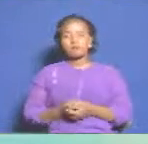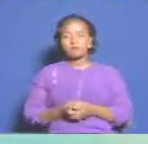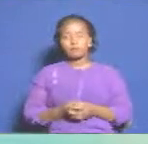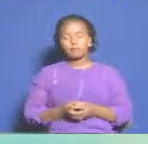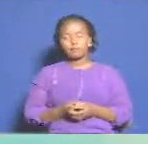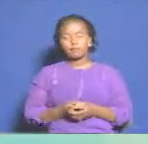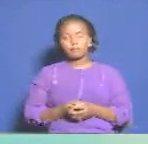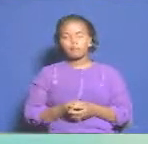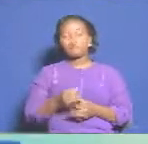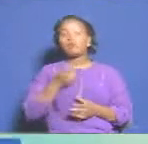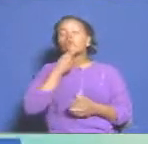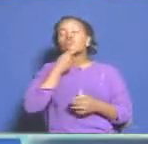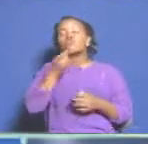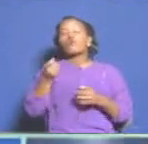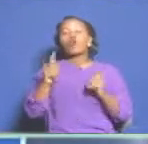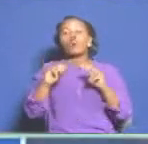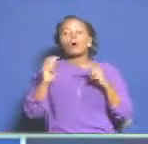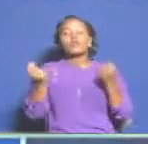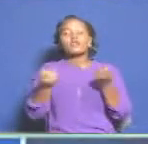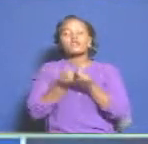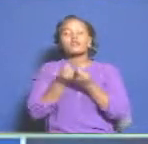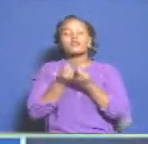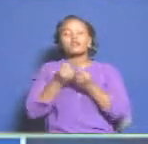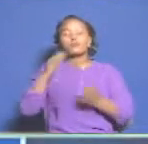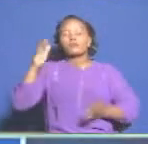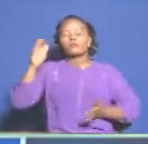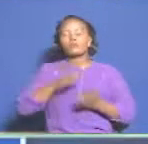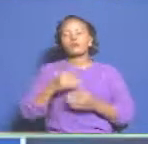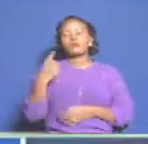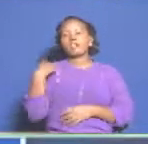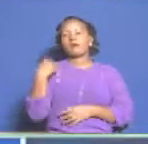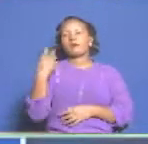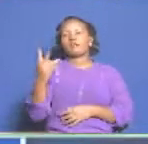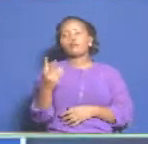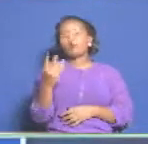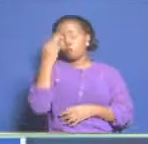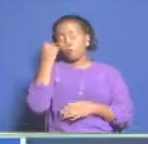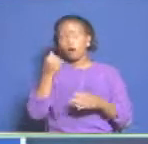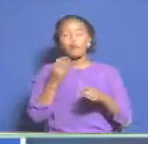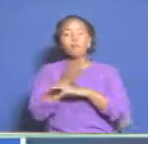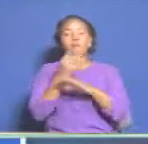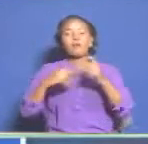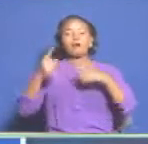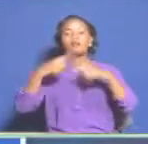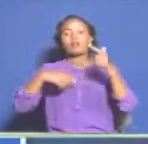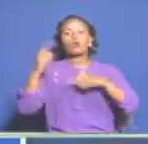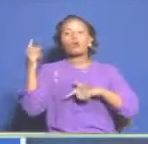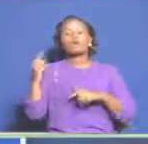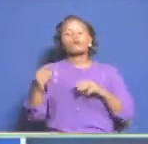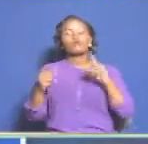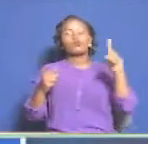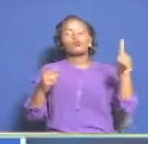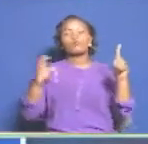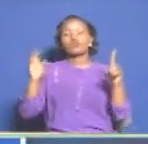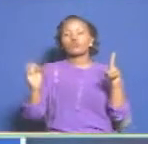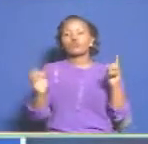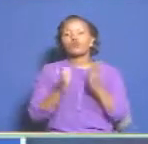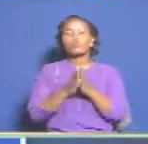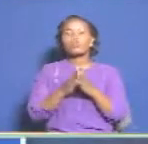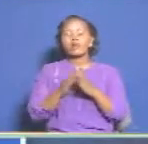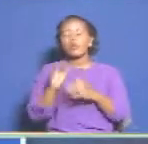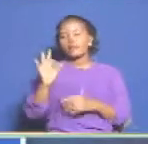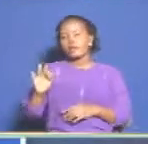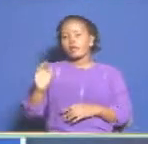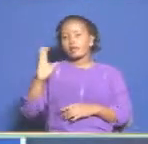Nchini, Gor Mahia walichupa hadi nafasi ya 4 baada ya ushindi wa bao moja kwa bila dhidi ya Wazito FC. Gor